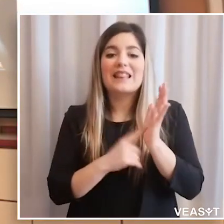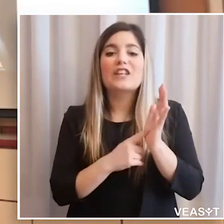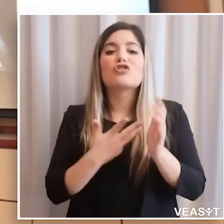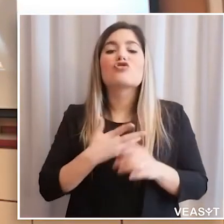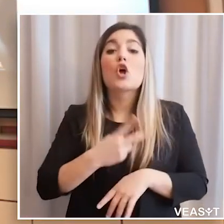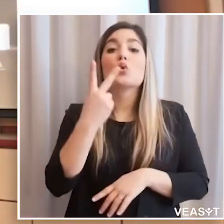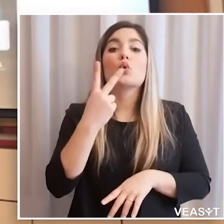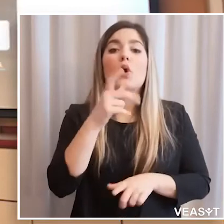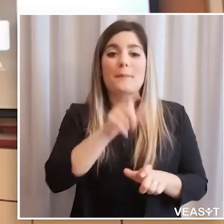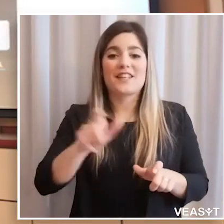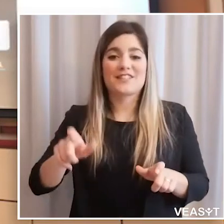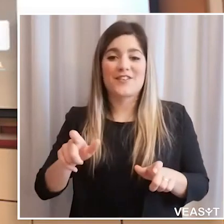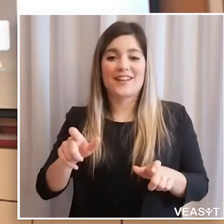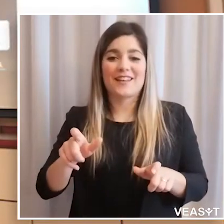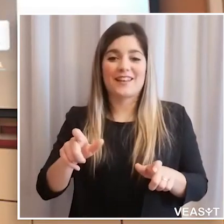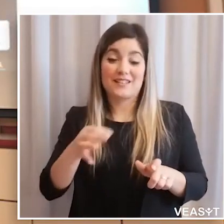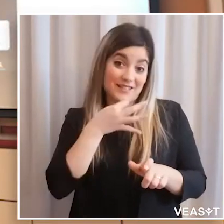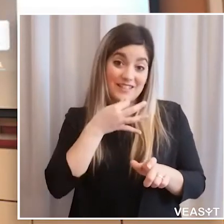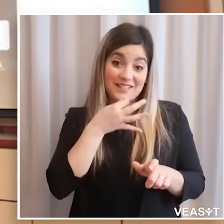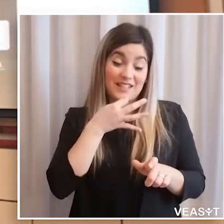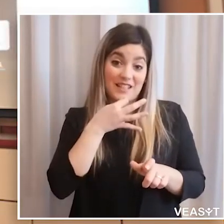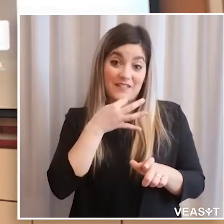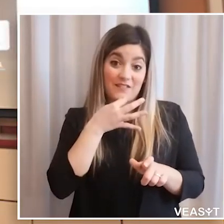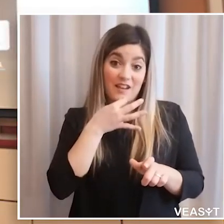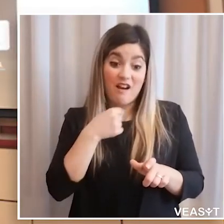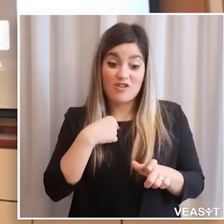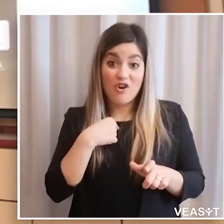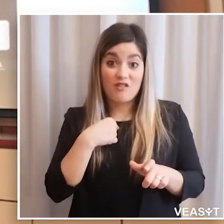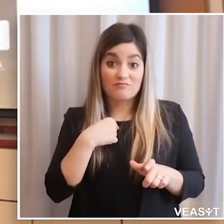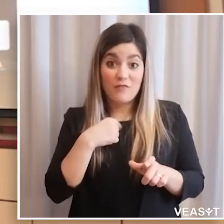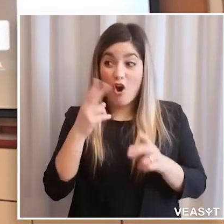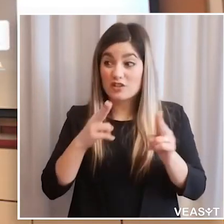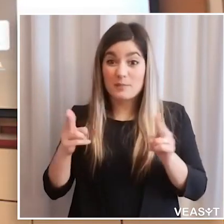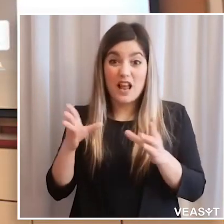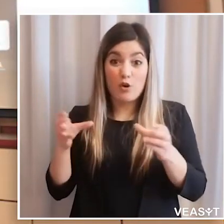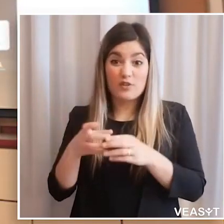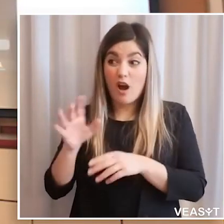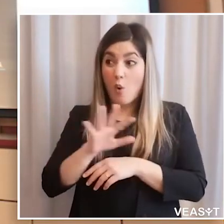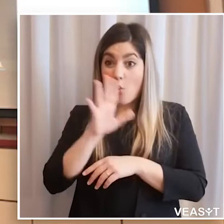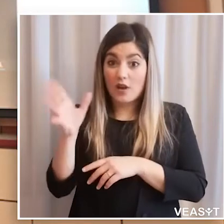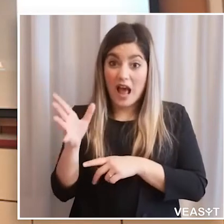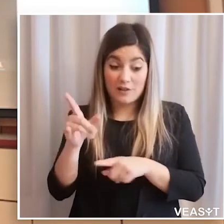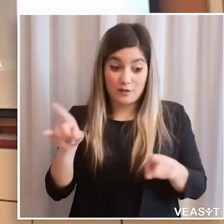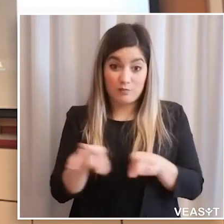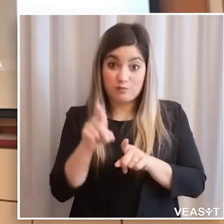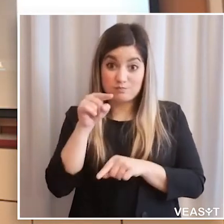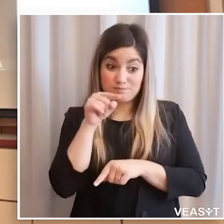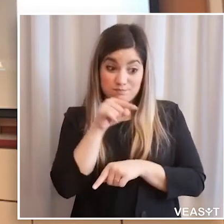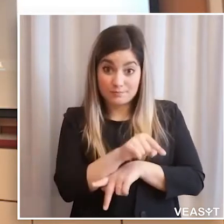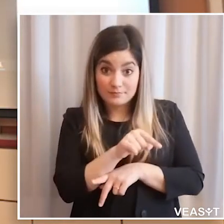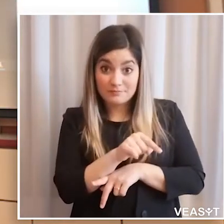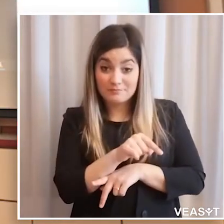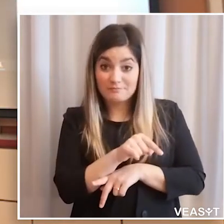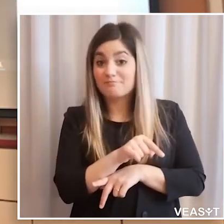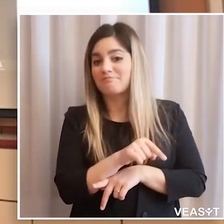che noi abbiamo adibito a due persone, questo per dare un po' dei rapporti e degli spazi, veramente devo dire che